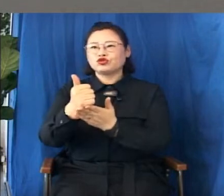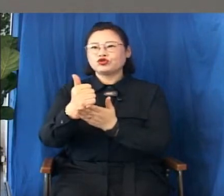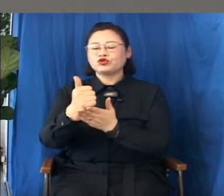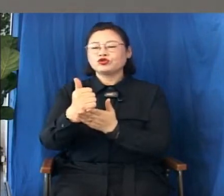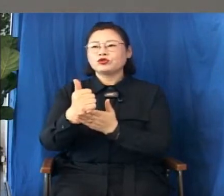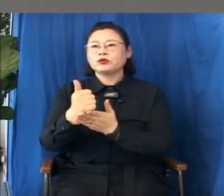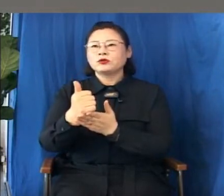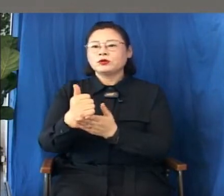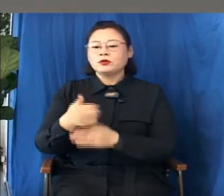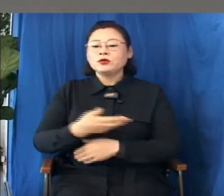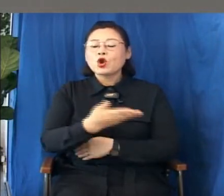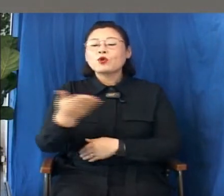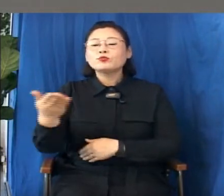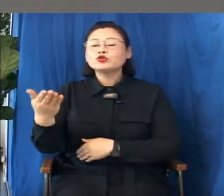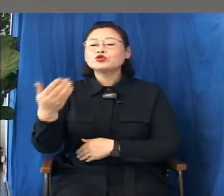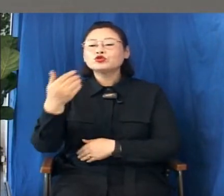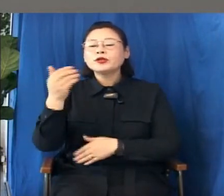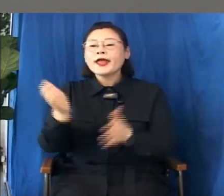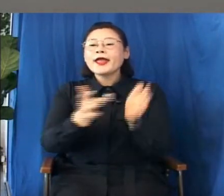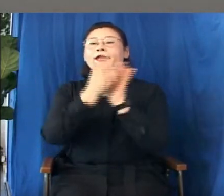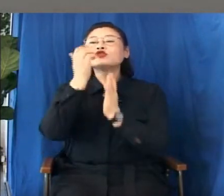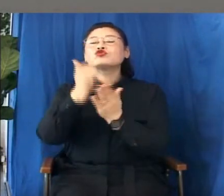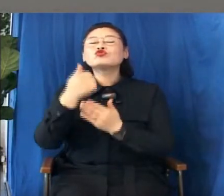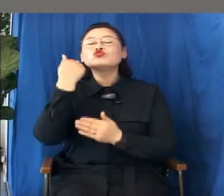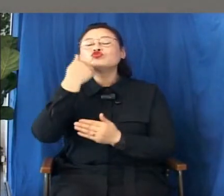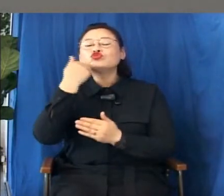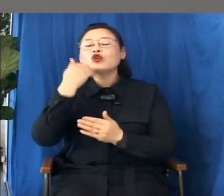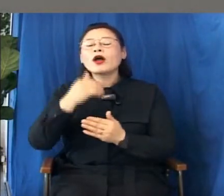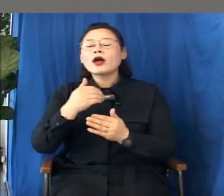죽였습니까? 너희가 죽였습니까?